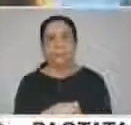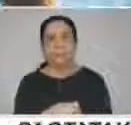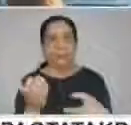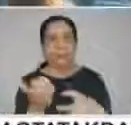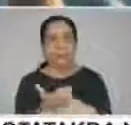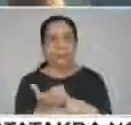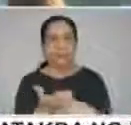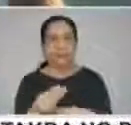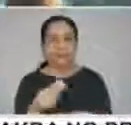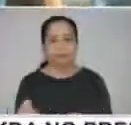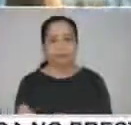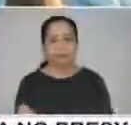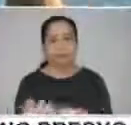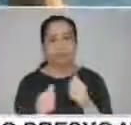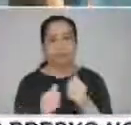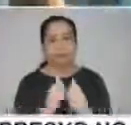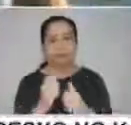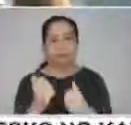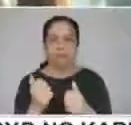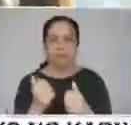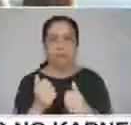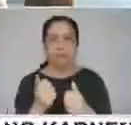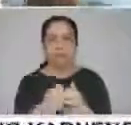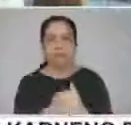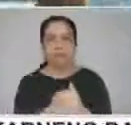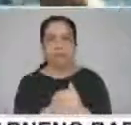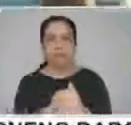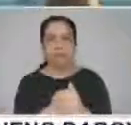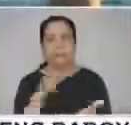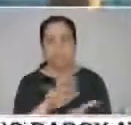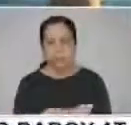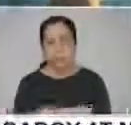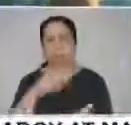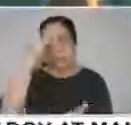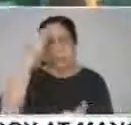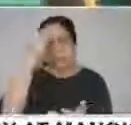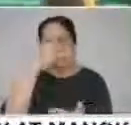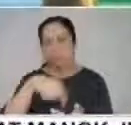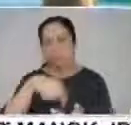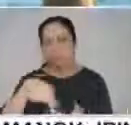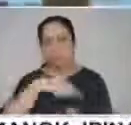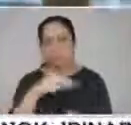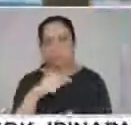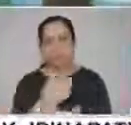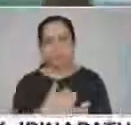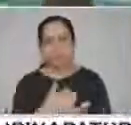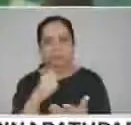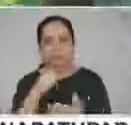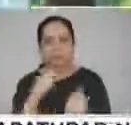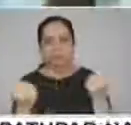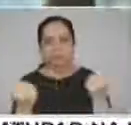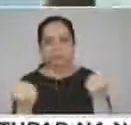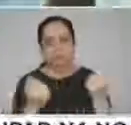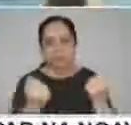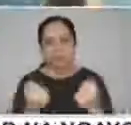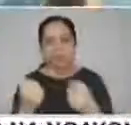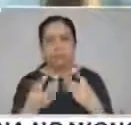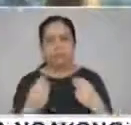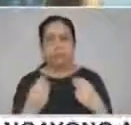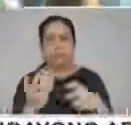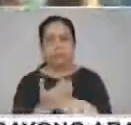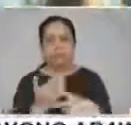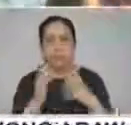Noong una pa man, bago nagkaroon tayo ng nagtuloy na itong mga nagpasada na sila, bago